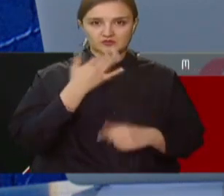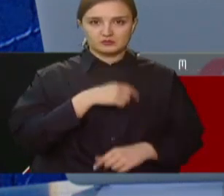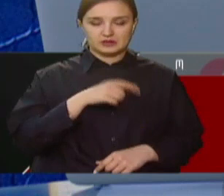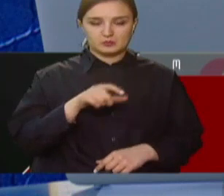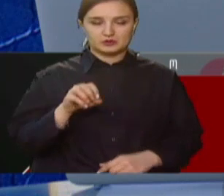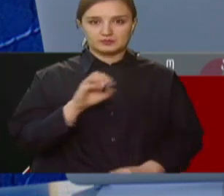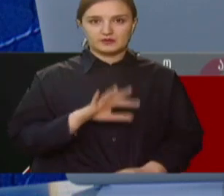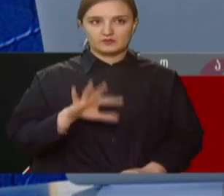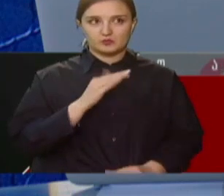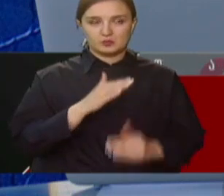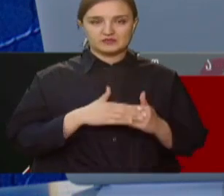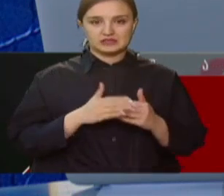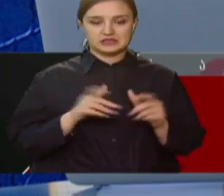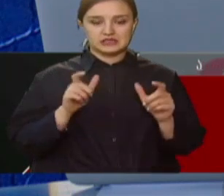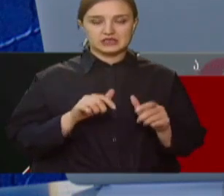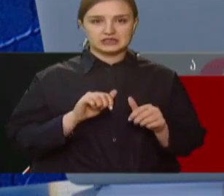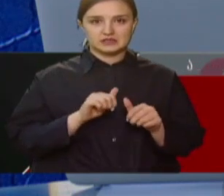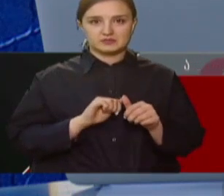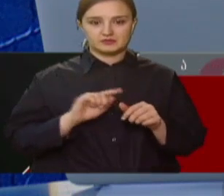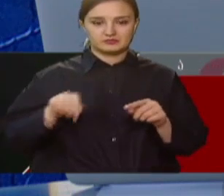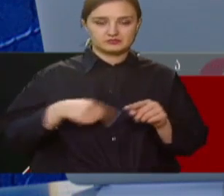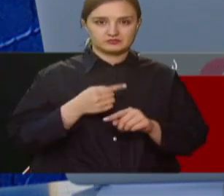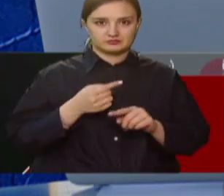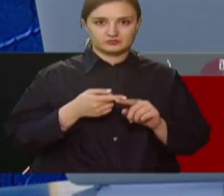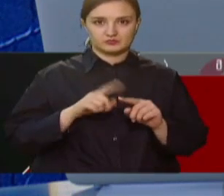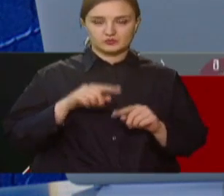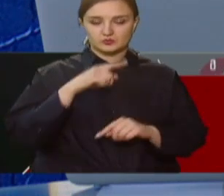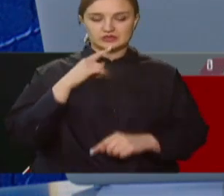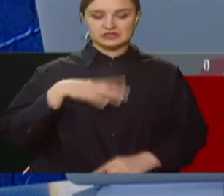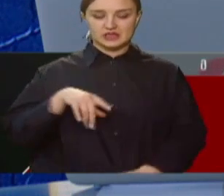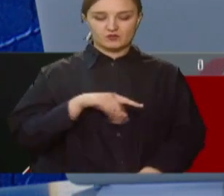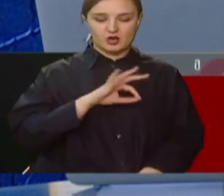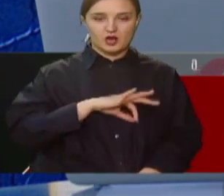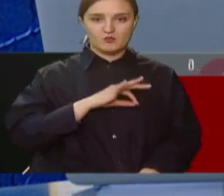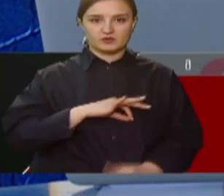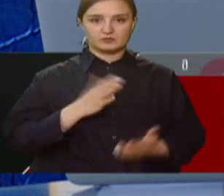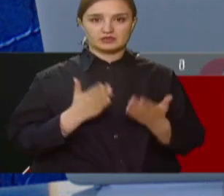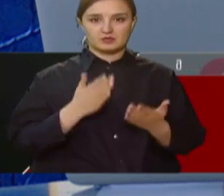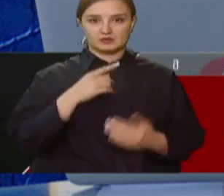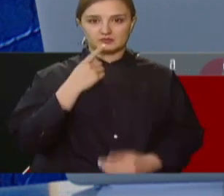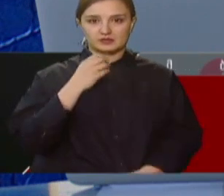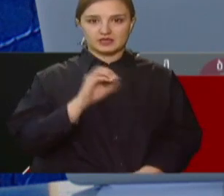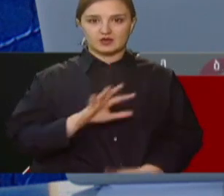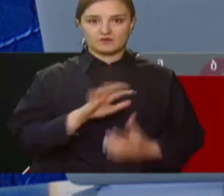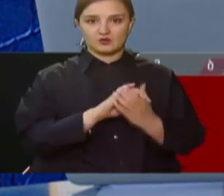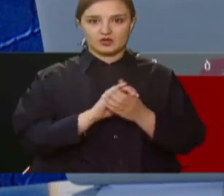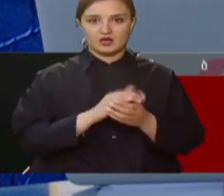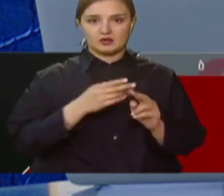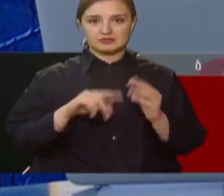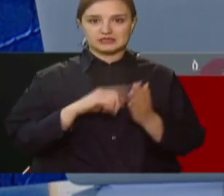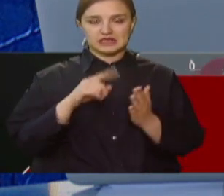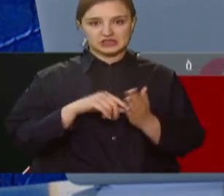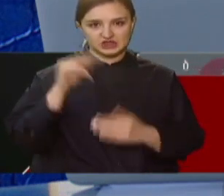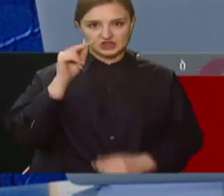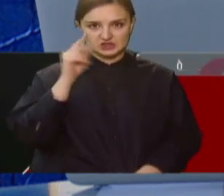sau leti sancție, Bistuis Gverdisa sau le la Drusa, Tisfridan, Sakartolos, Gamokene, Bisalba, Tobaza, Miutiteps, da Eurocaușor Samsak, Itrișe sau